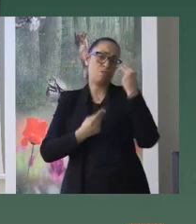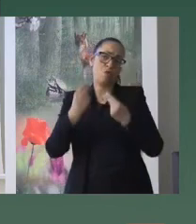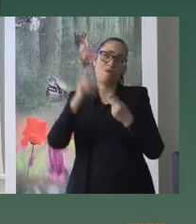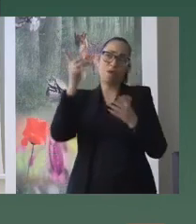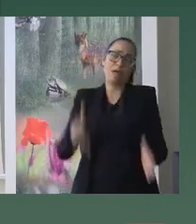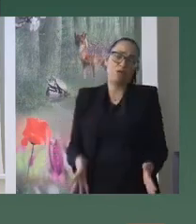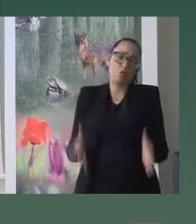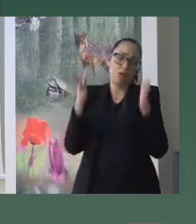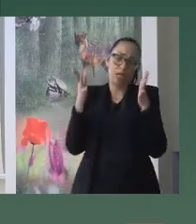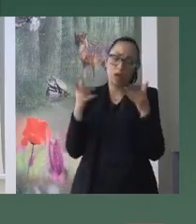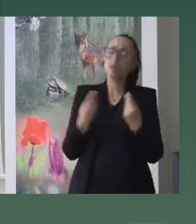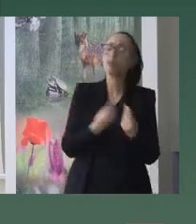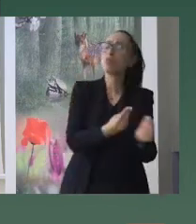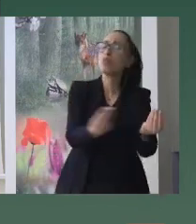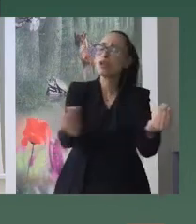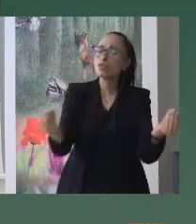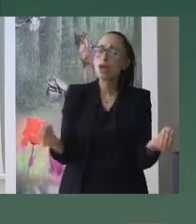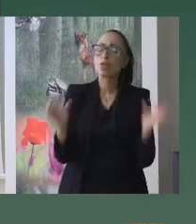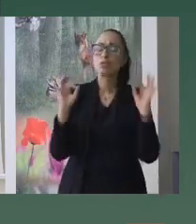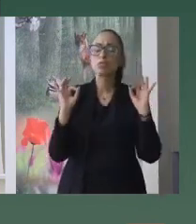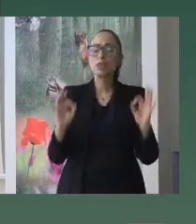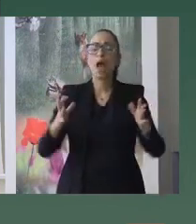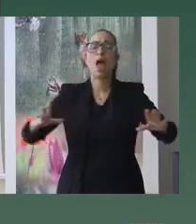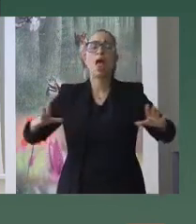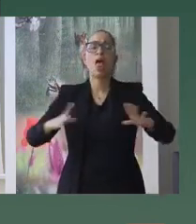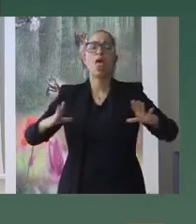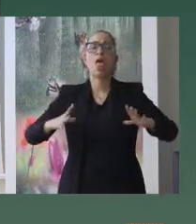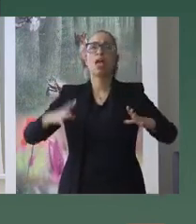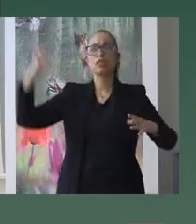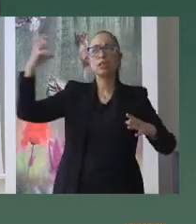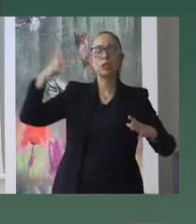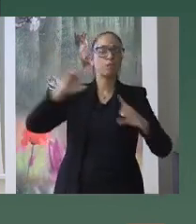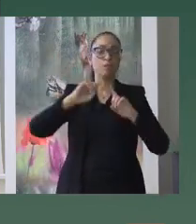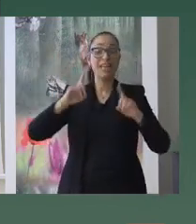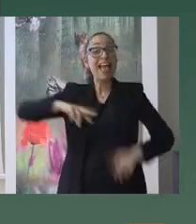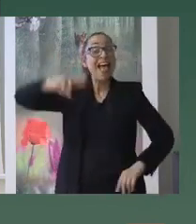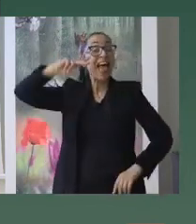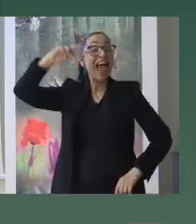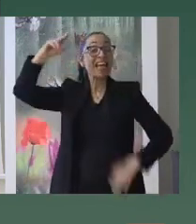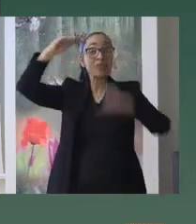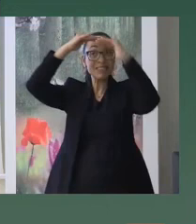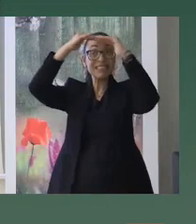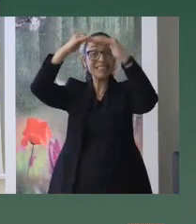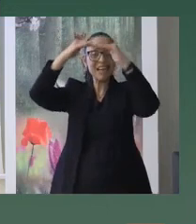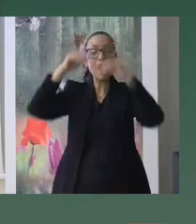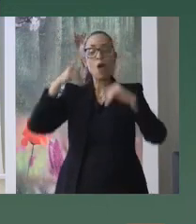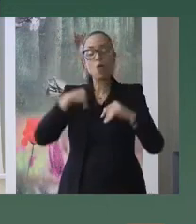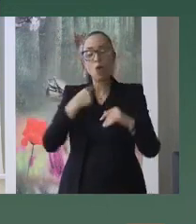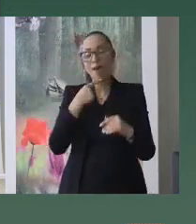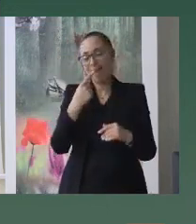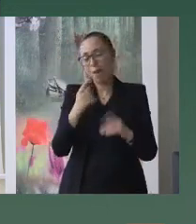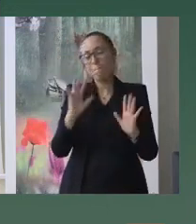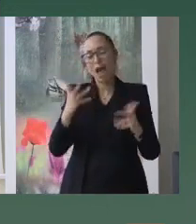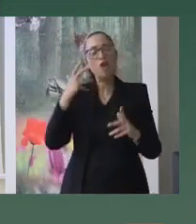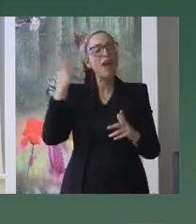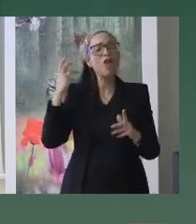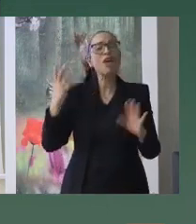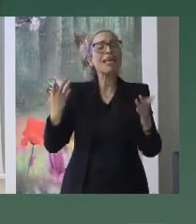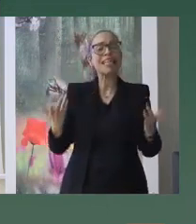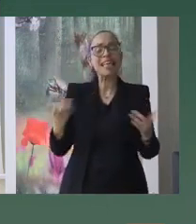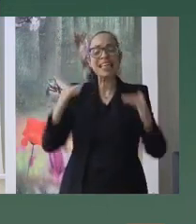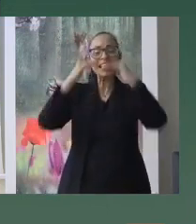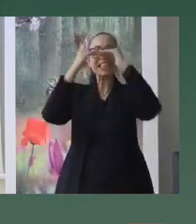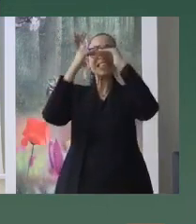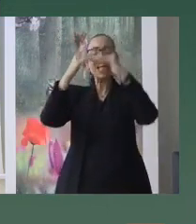κτίριο και προσφέρουν μια θερμική άνεση στο κτίριο. Η έξυπνη στέγη εκτιμώ ότι εννοείται